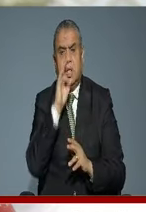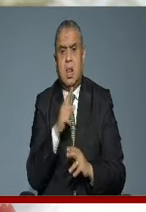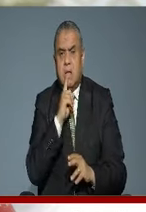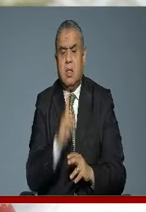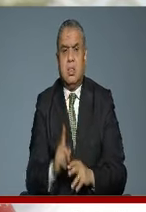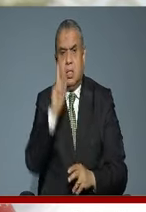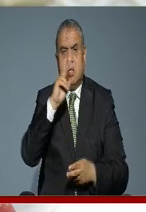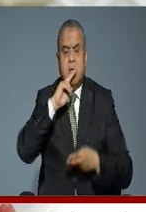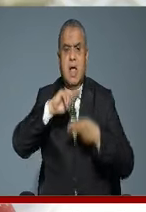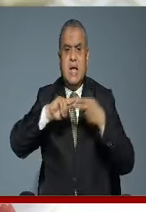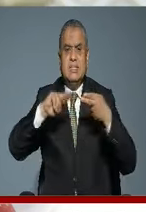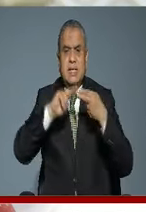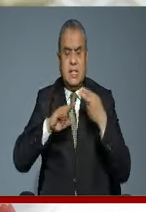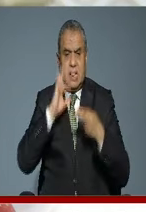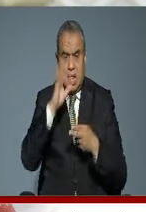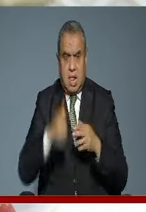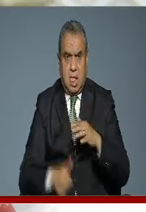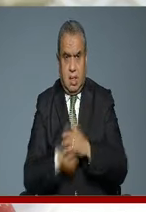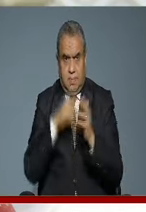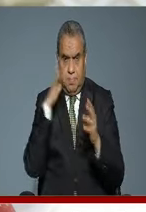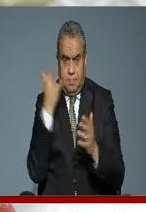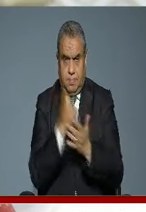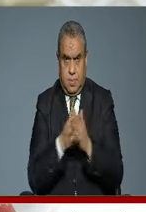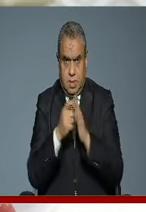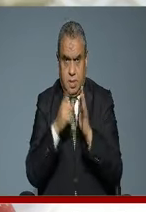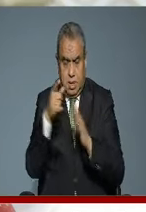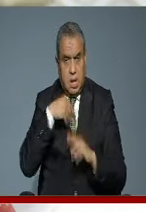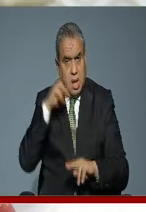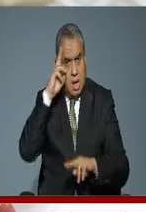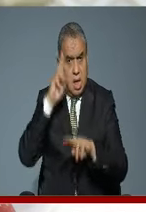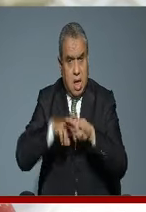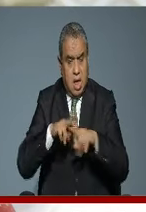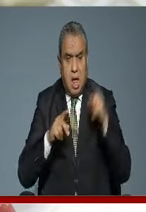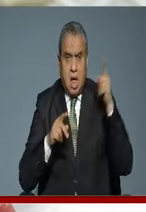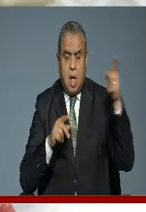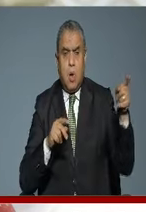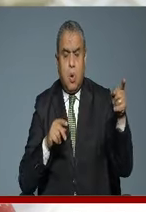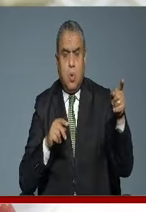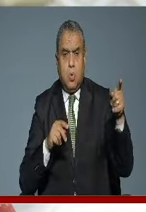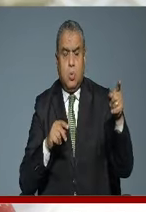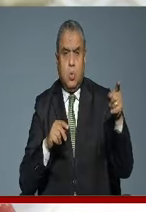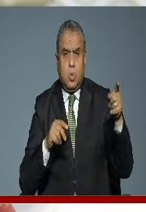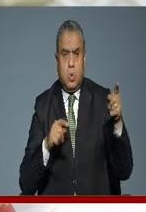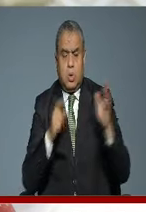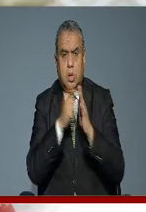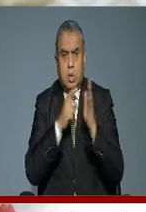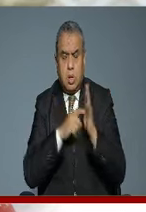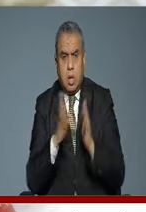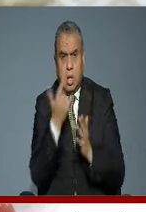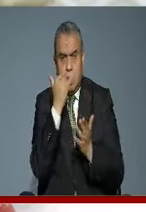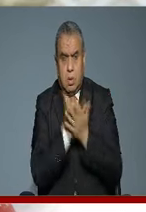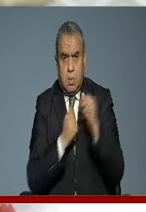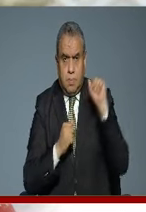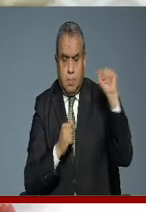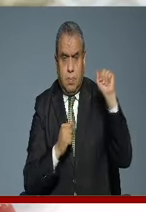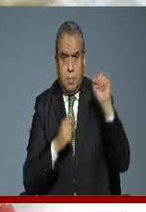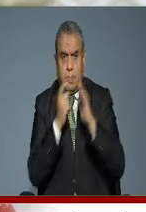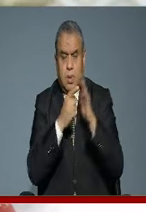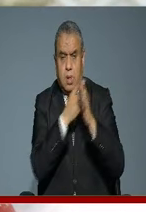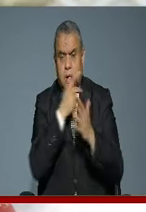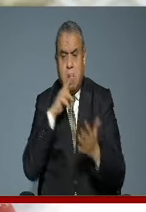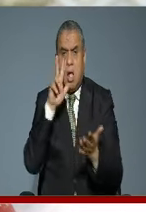على السلام، ولكن على ما يبدو فإن إسرائيل فهي تنتهك كل